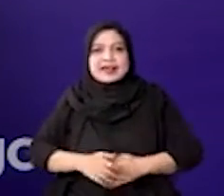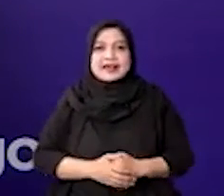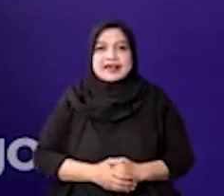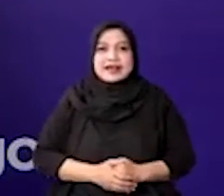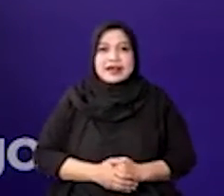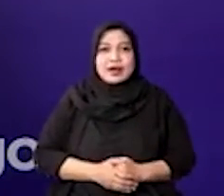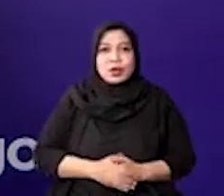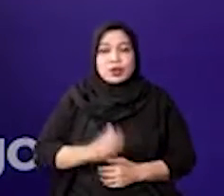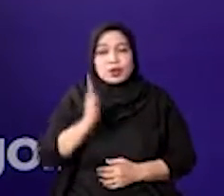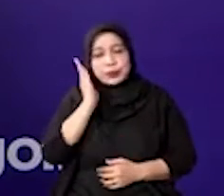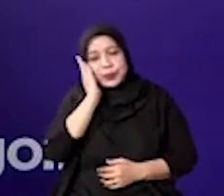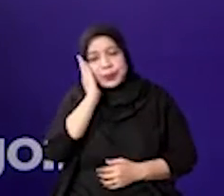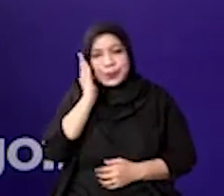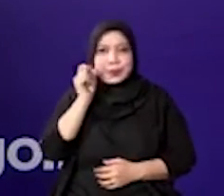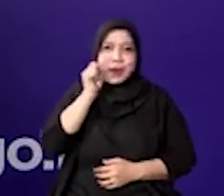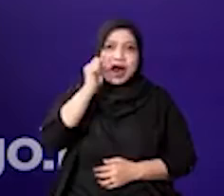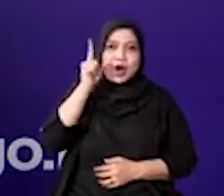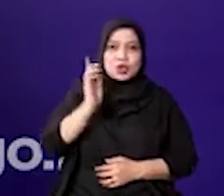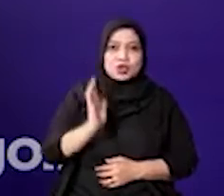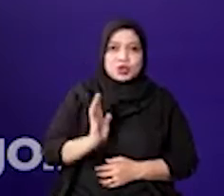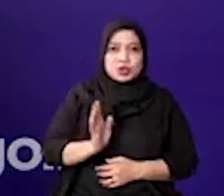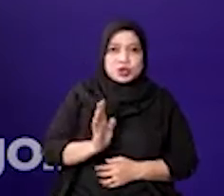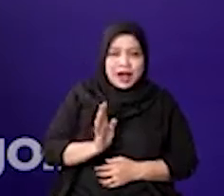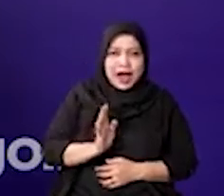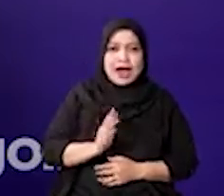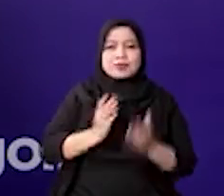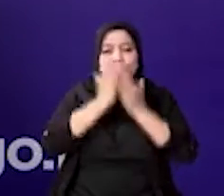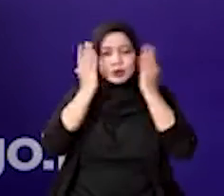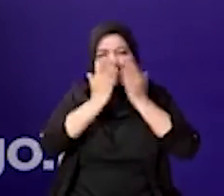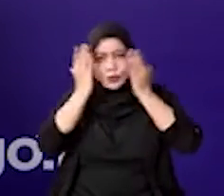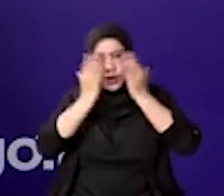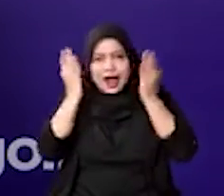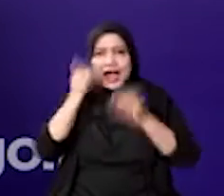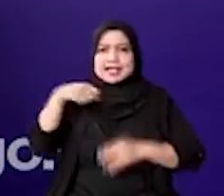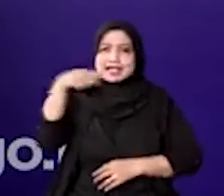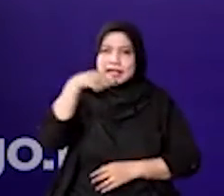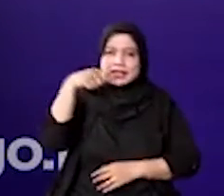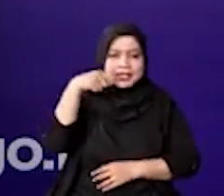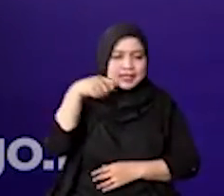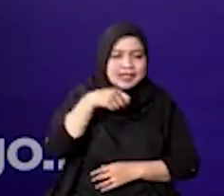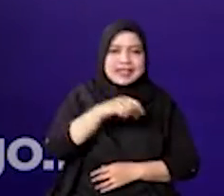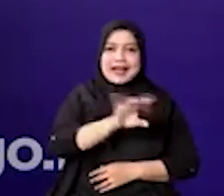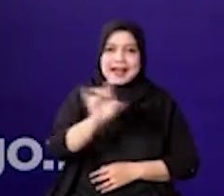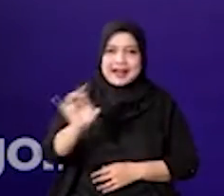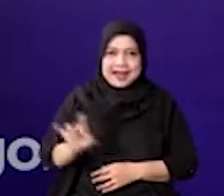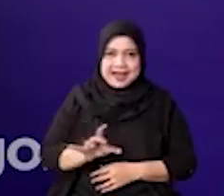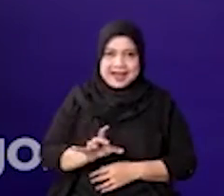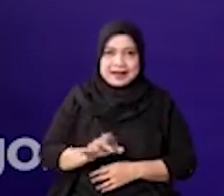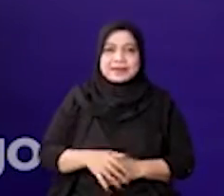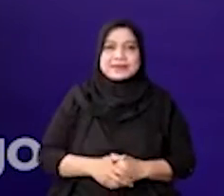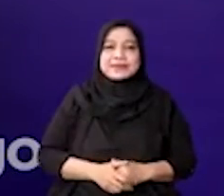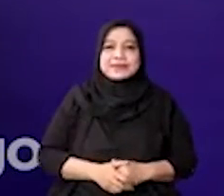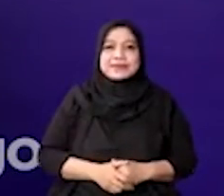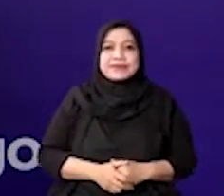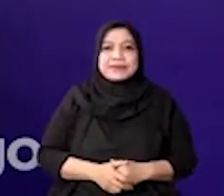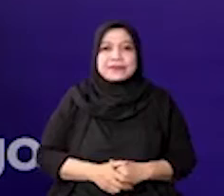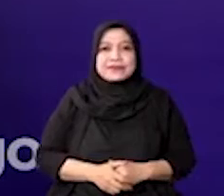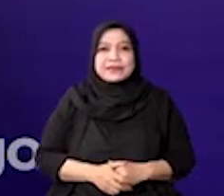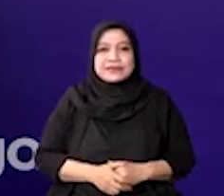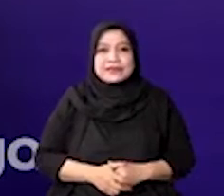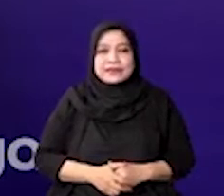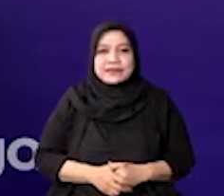sebagainya sampai pun agama mengajarkan bagaimana cara makan Bagaimana cara untuk